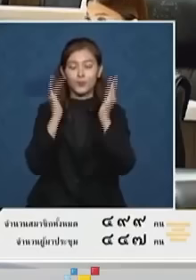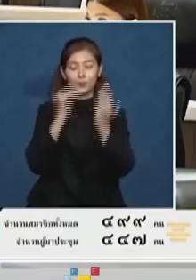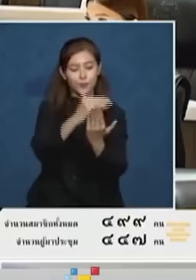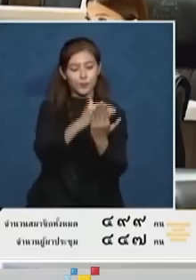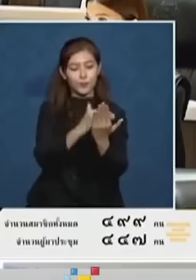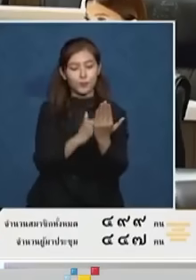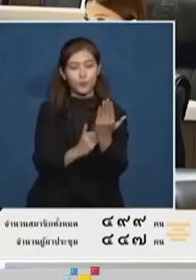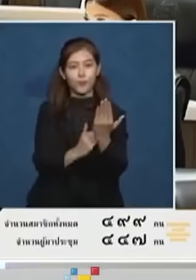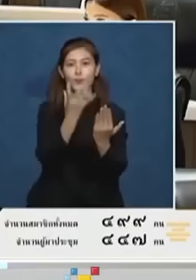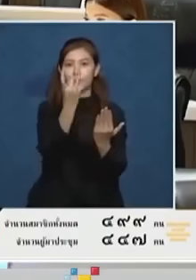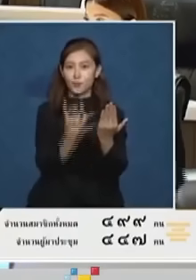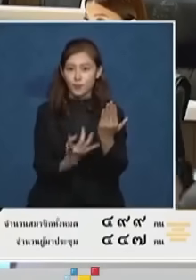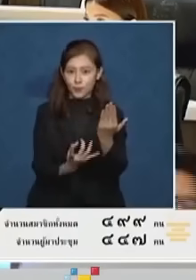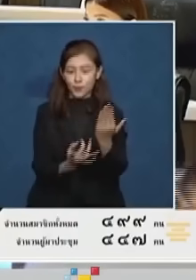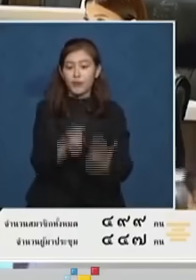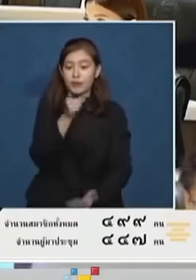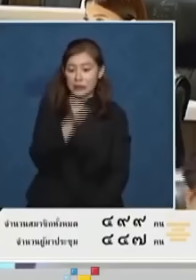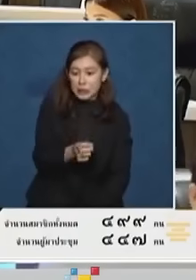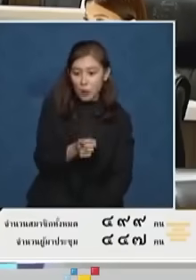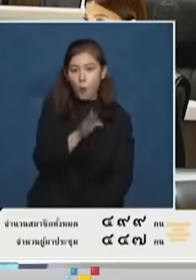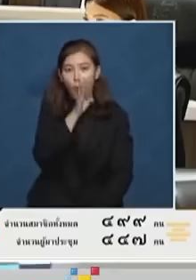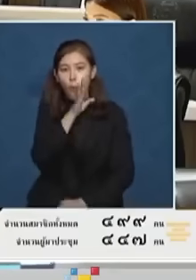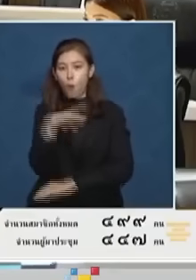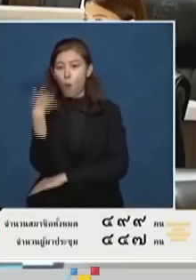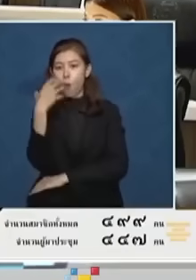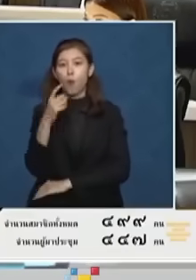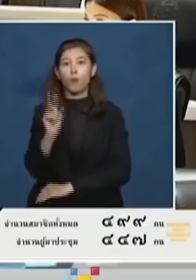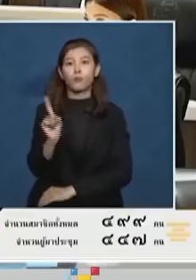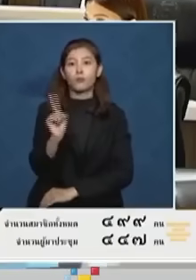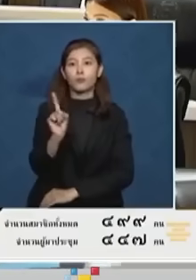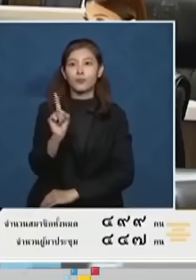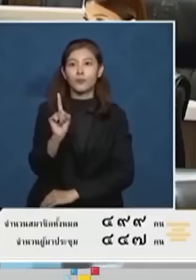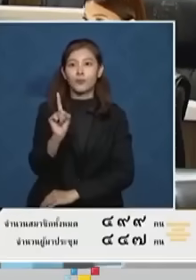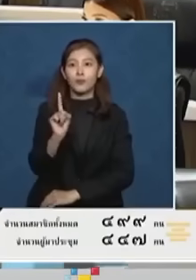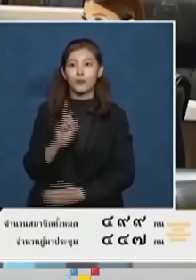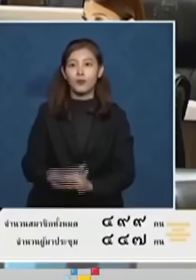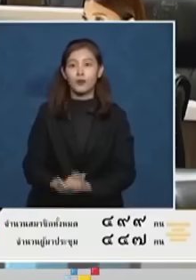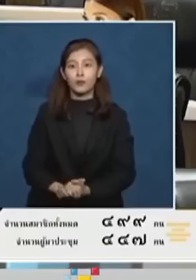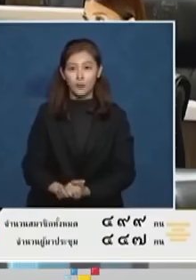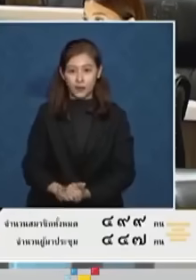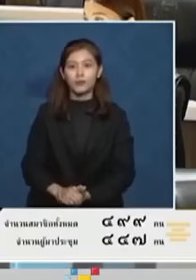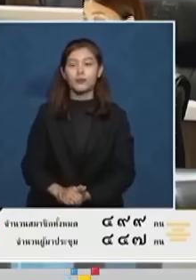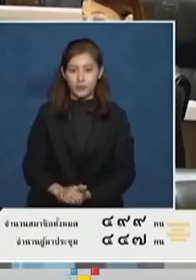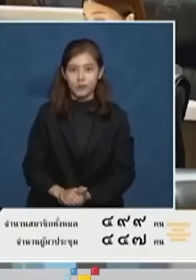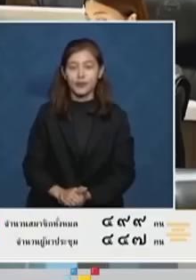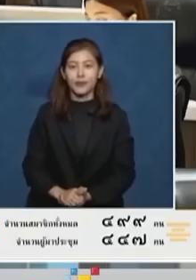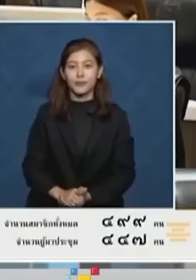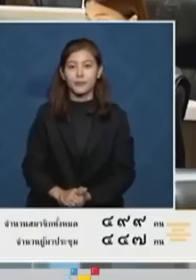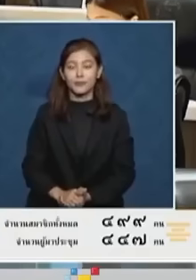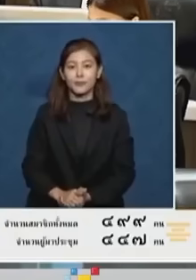าไม่ใช่ท่านอดีตนายกทักษิณไปคนเดียวมีคนจำนวนมากไปรักษ